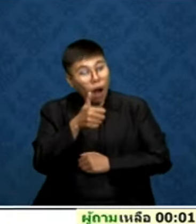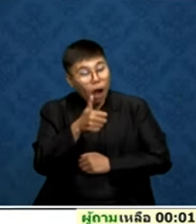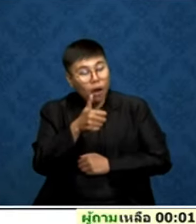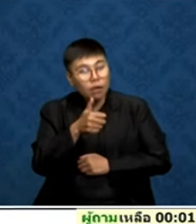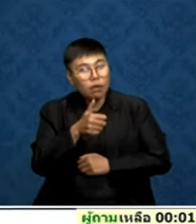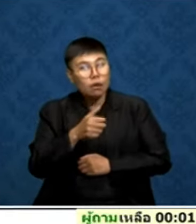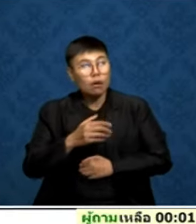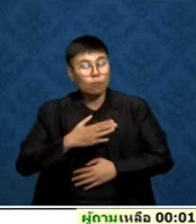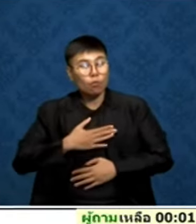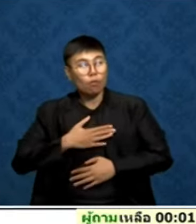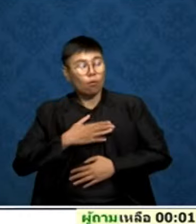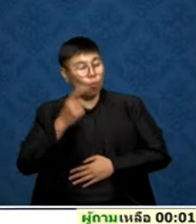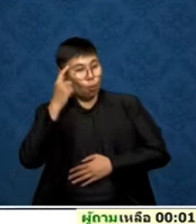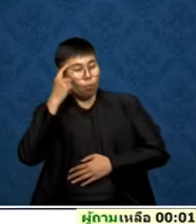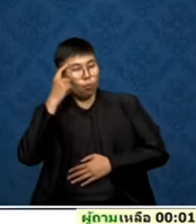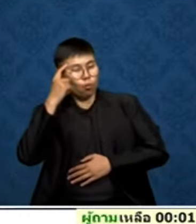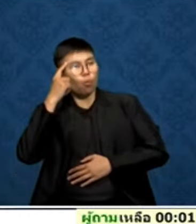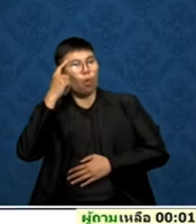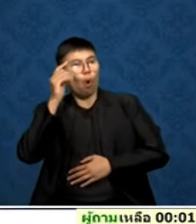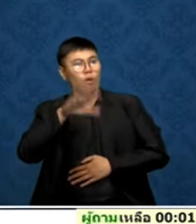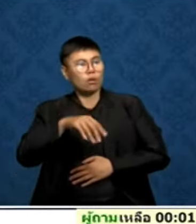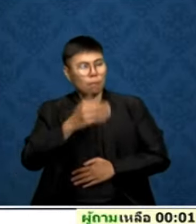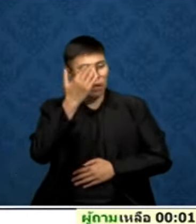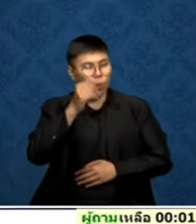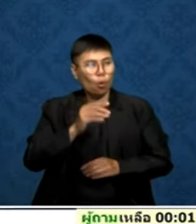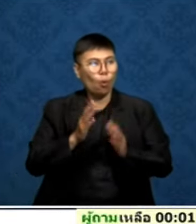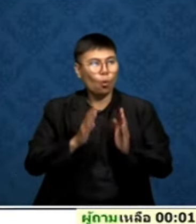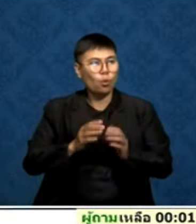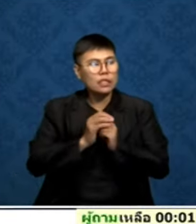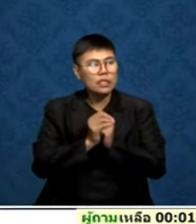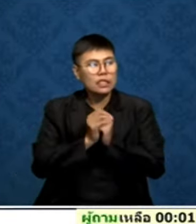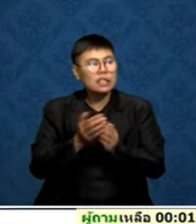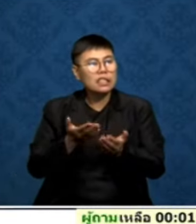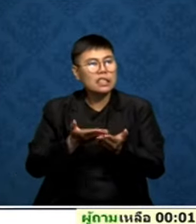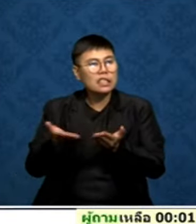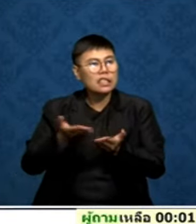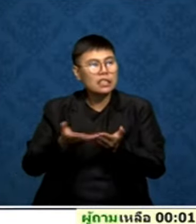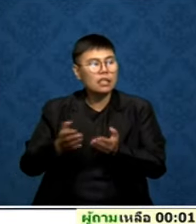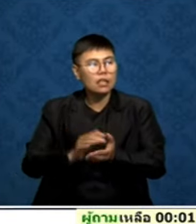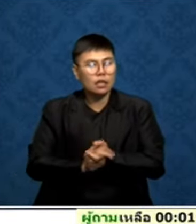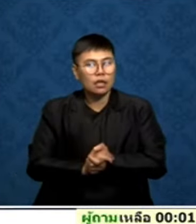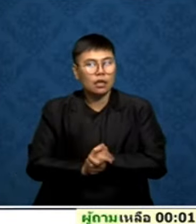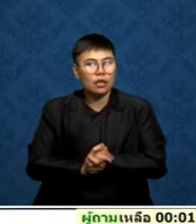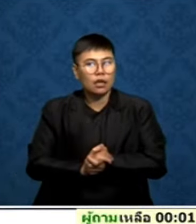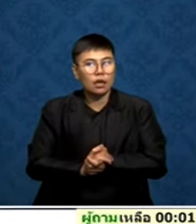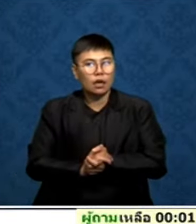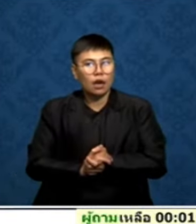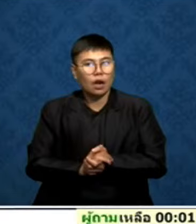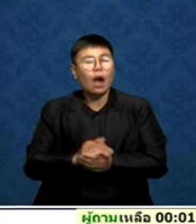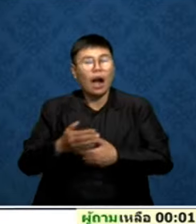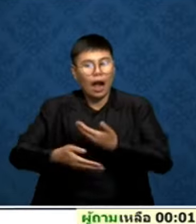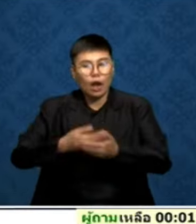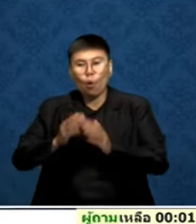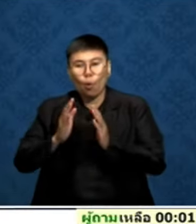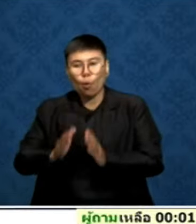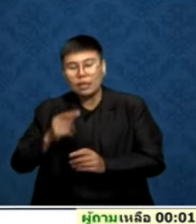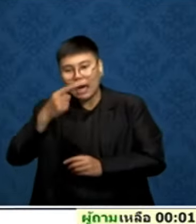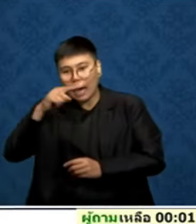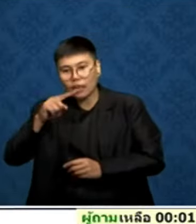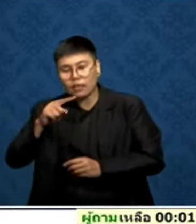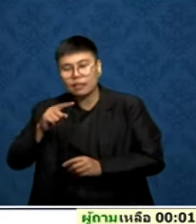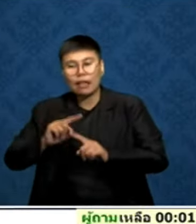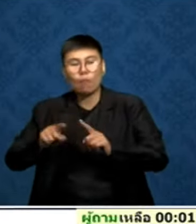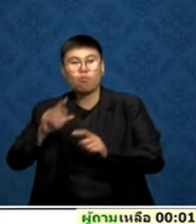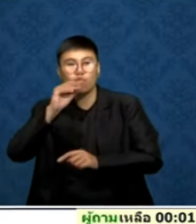จีนซื้อที่ดินในไทยได้แล้วครับโอเคครับอาจจะไม่ได้ขายให้คนจีนในไทยก็ได้นะอาจจะขายให้คนไทยที่ใช้ภาษาจีนก็ได้นะครับแต่ที่สุดครับที่สุด